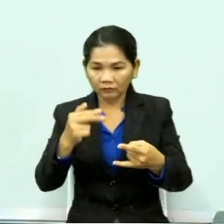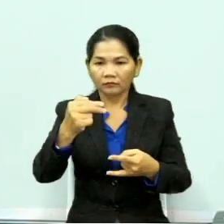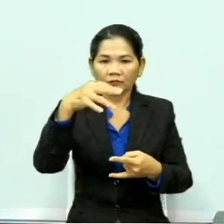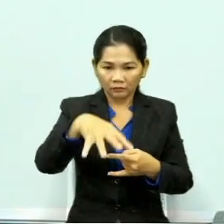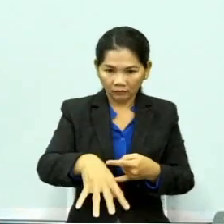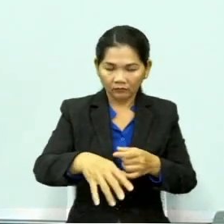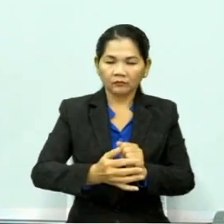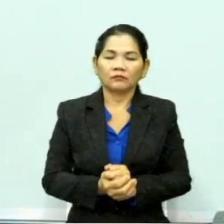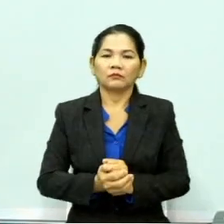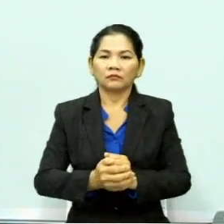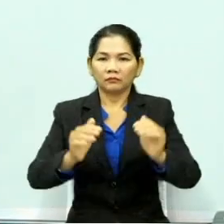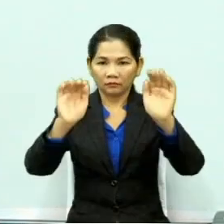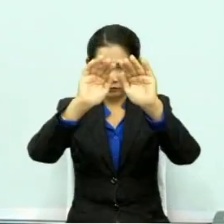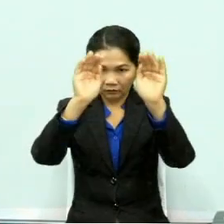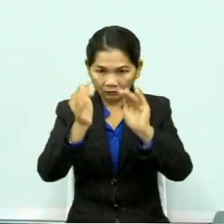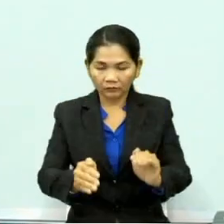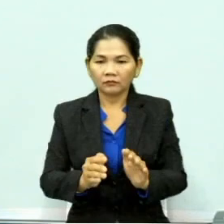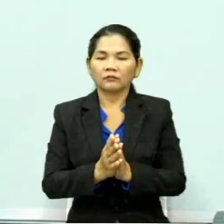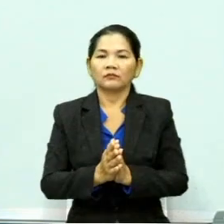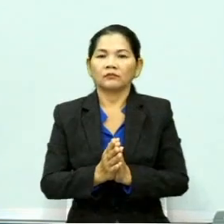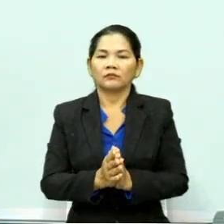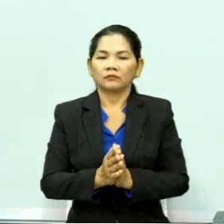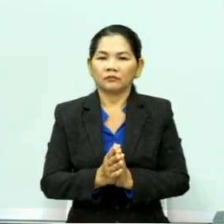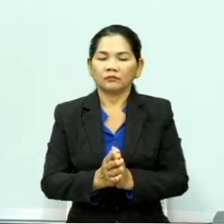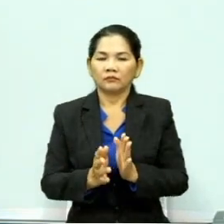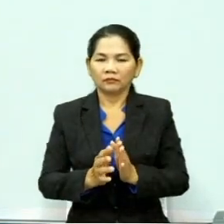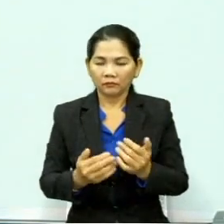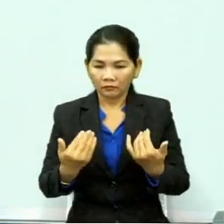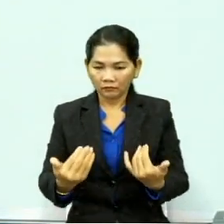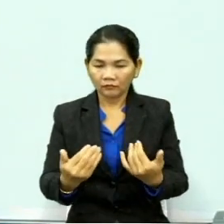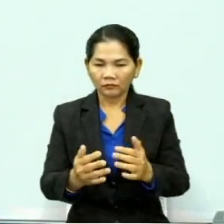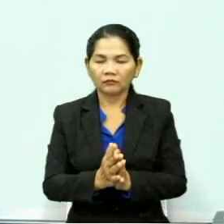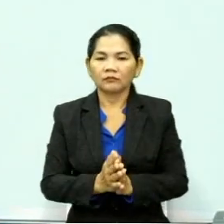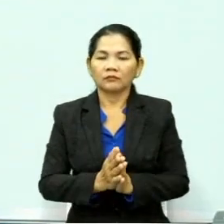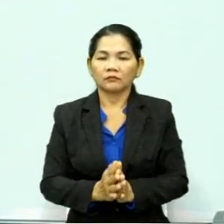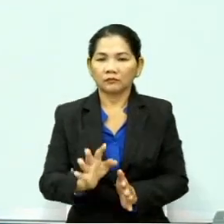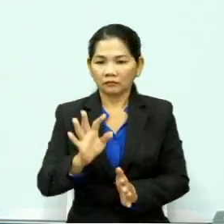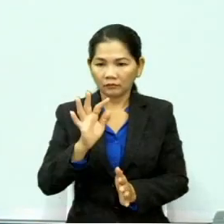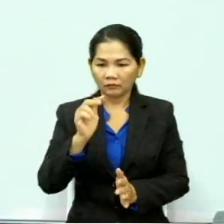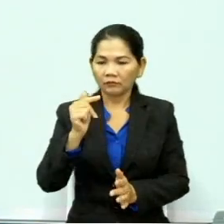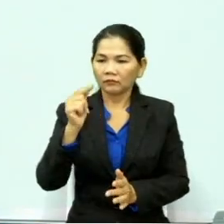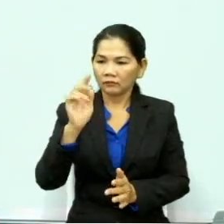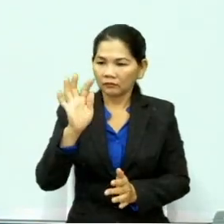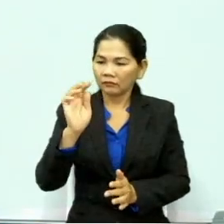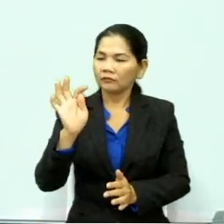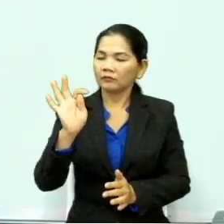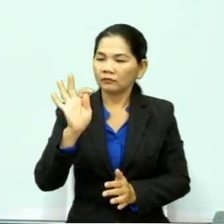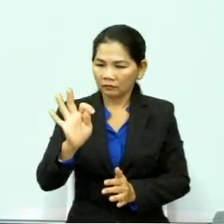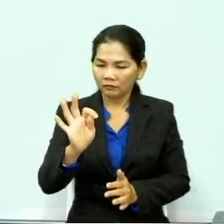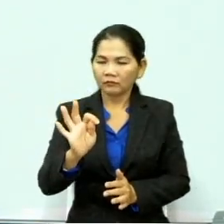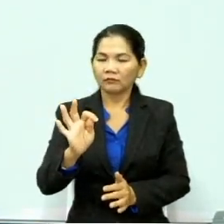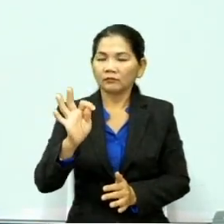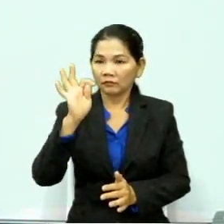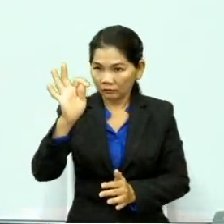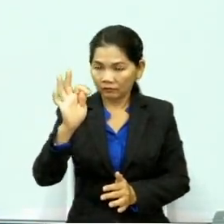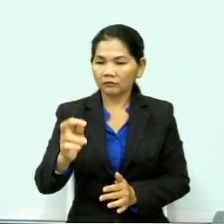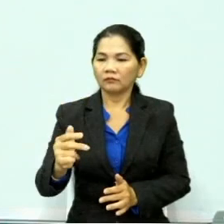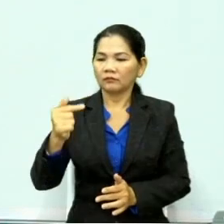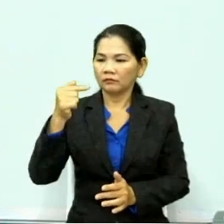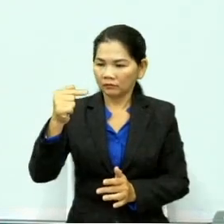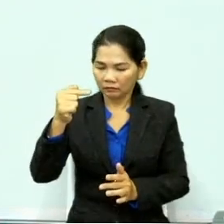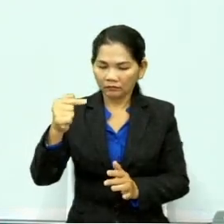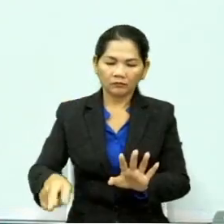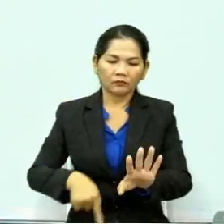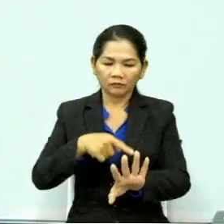miên chà sẩm than chia chiều vùng là con chà chấm vùng là quên nít chà sẩm quá chà tì cả lại là con chấm thạ bị